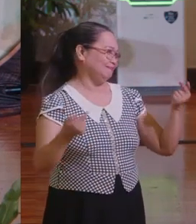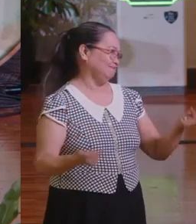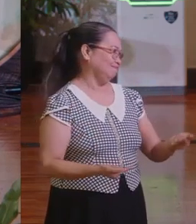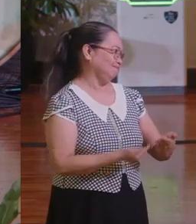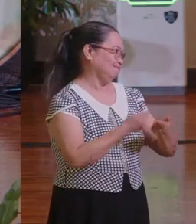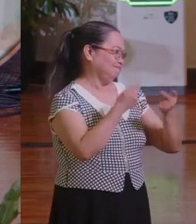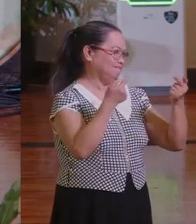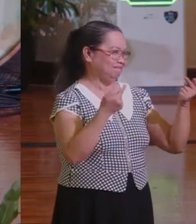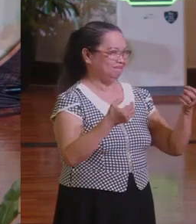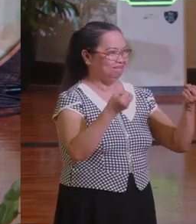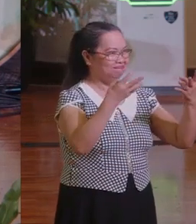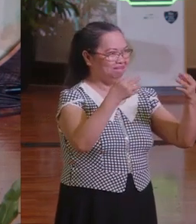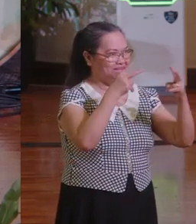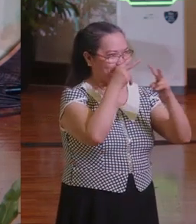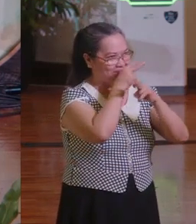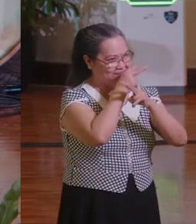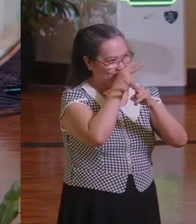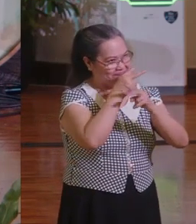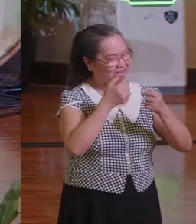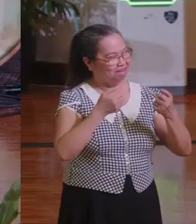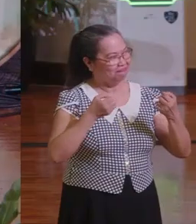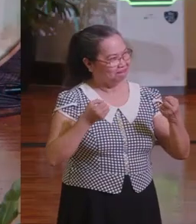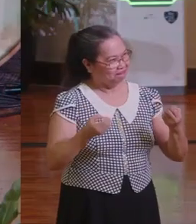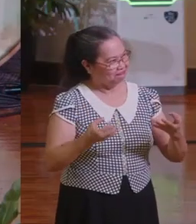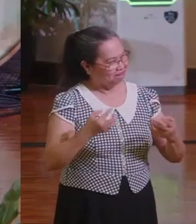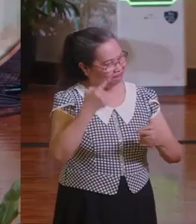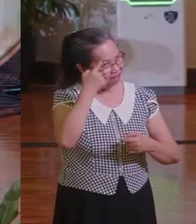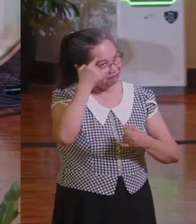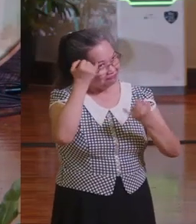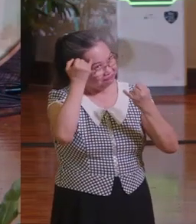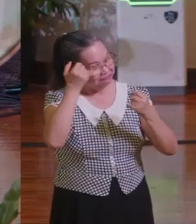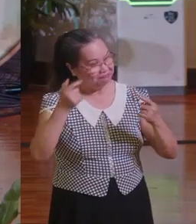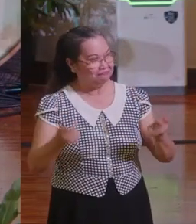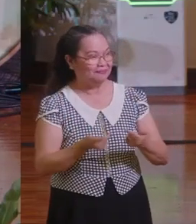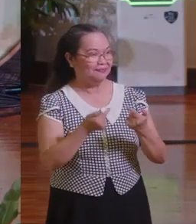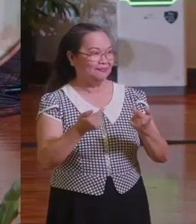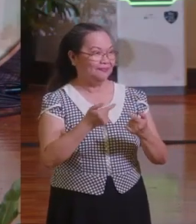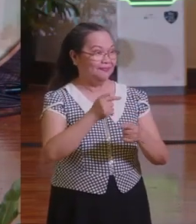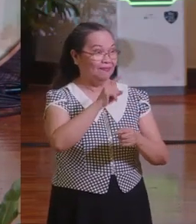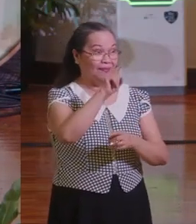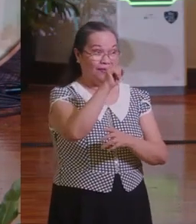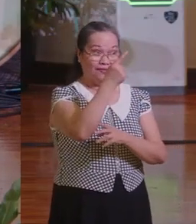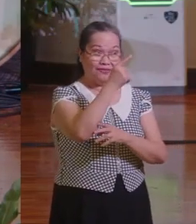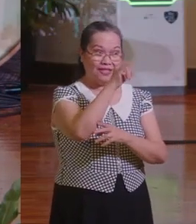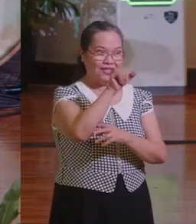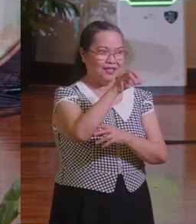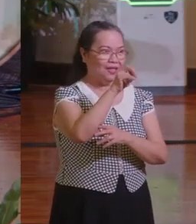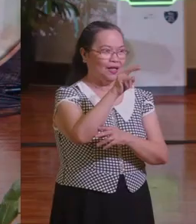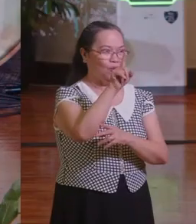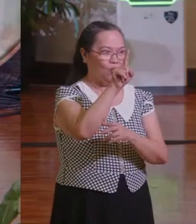rin. Kaya sabi sa 1 John 1:8, verses 1:8 to 10, chapter 1:8 to